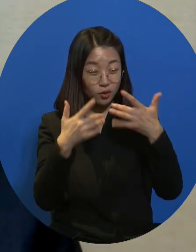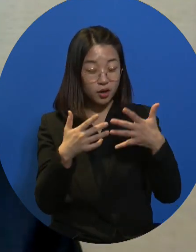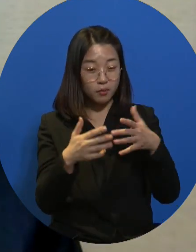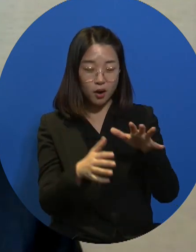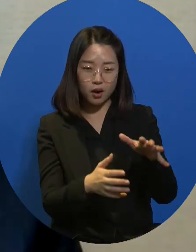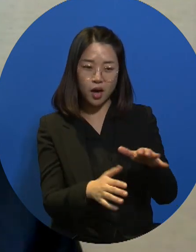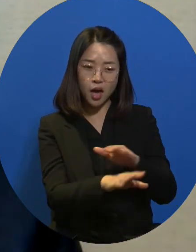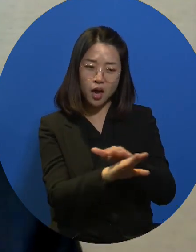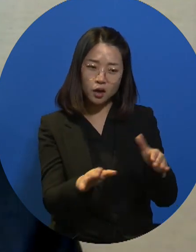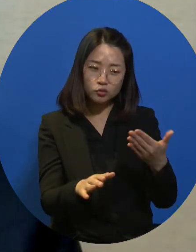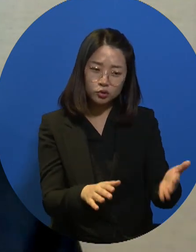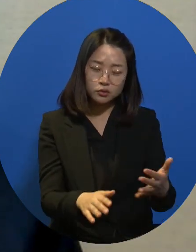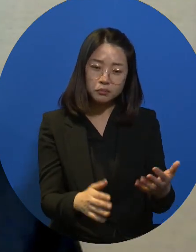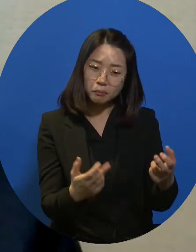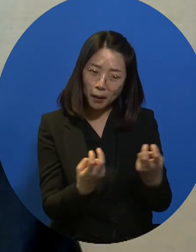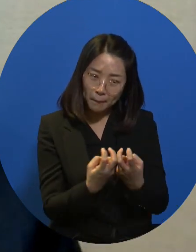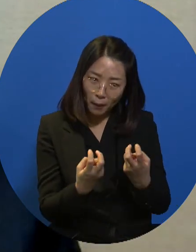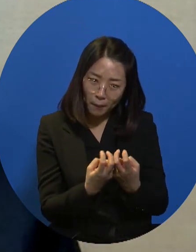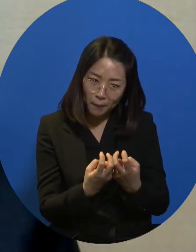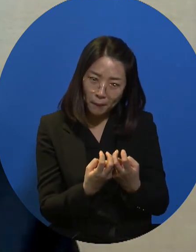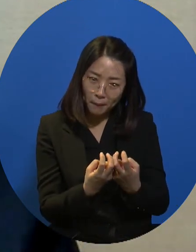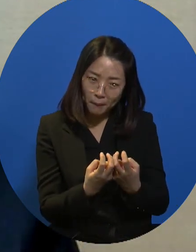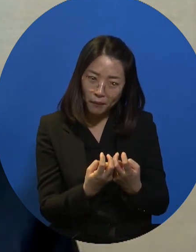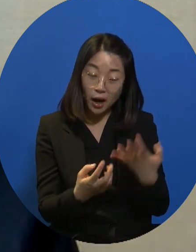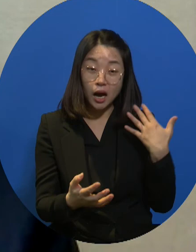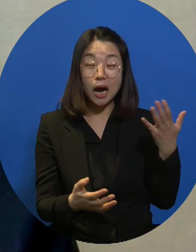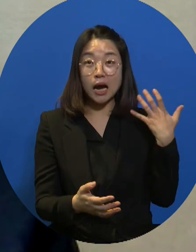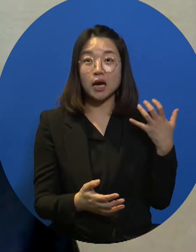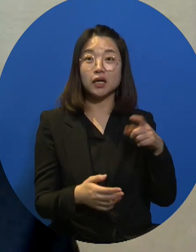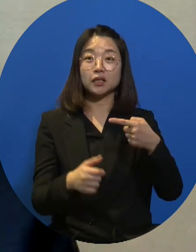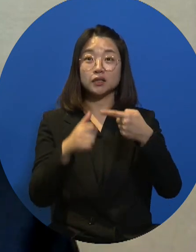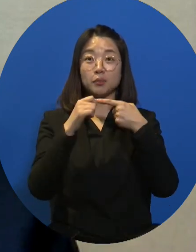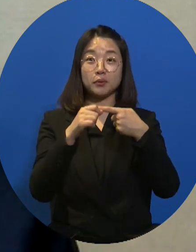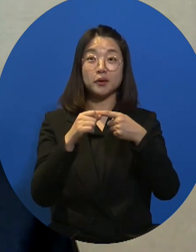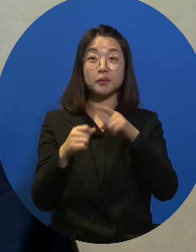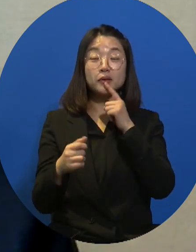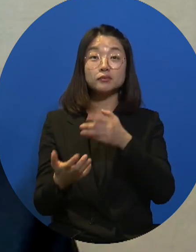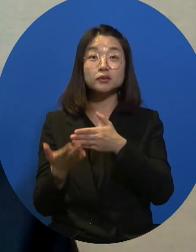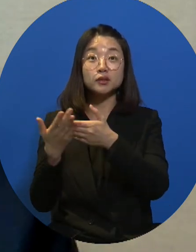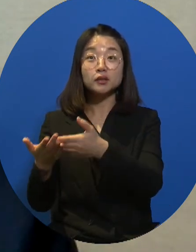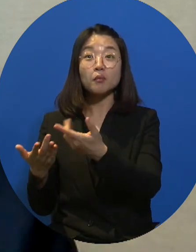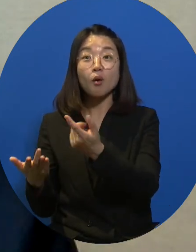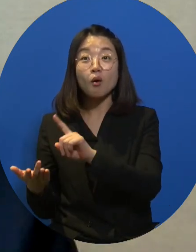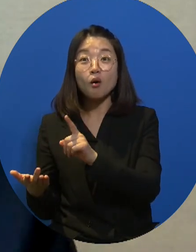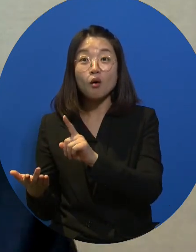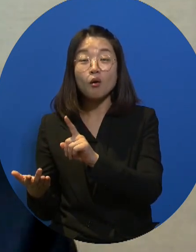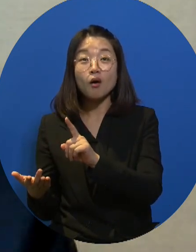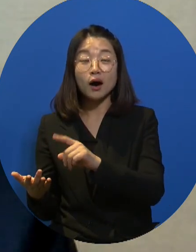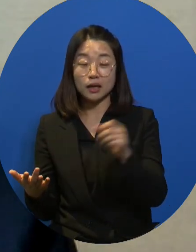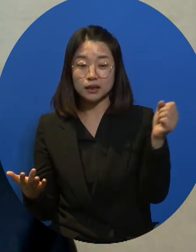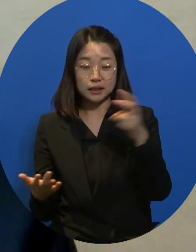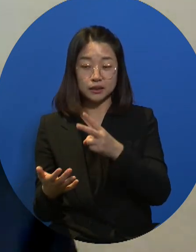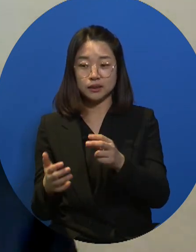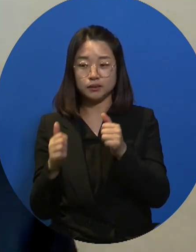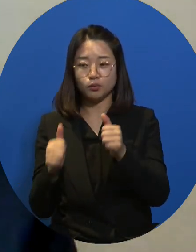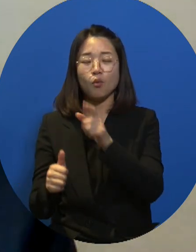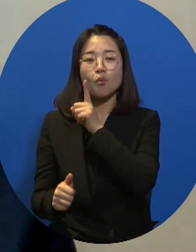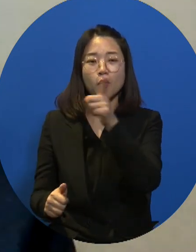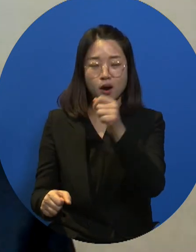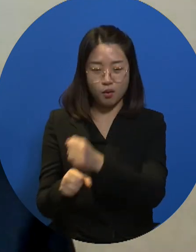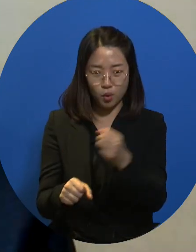그래서 맨 첫 번째 말씀드렸던 청원을 근거로 이제 형사법상으로는 재심 청구하고,